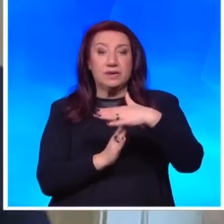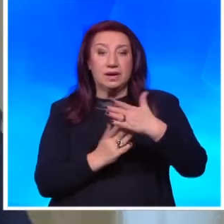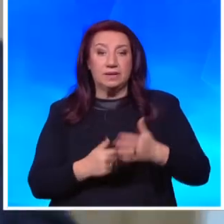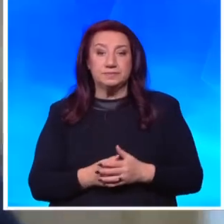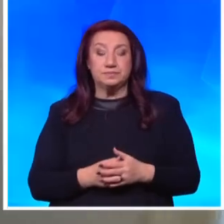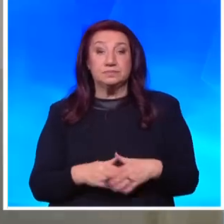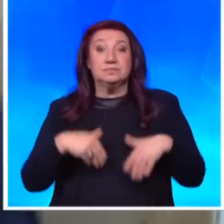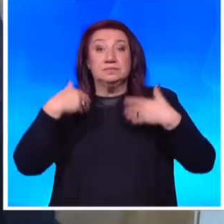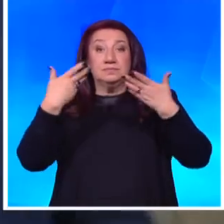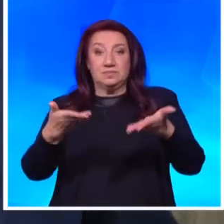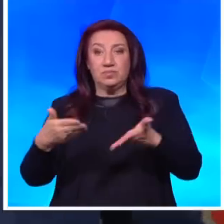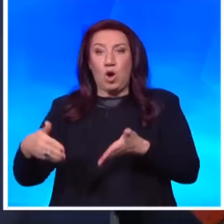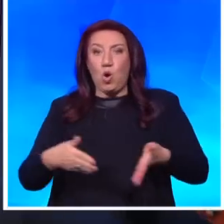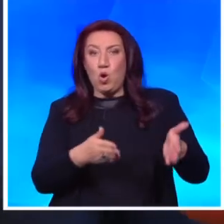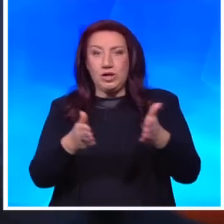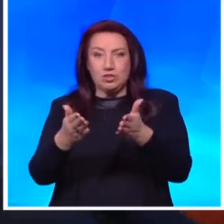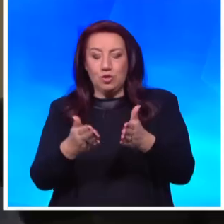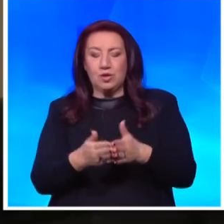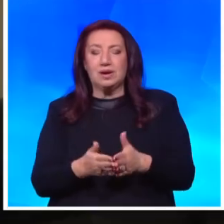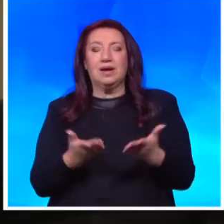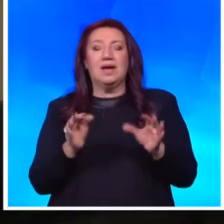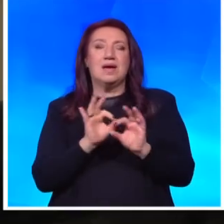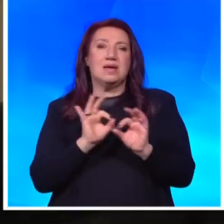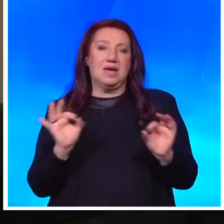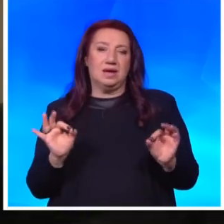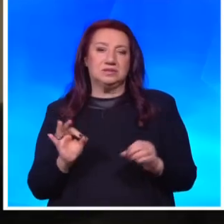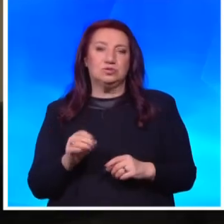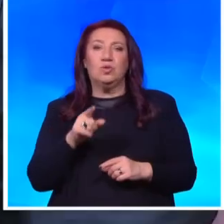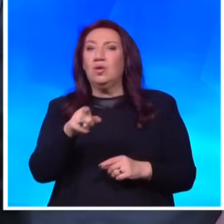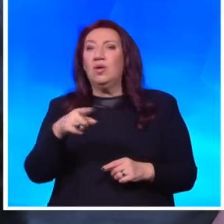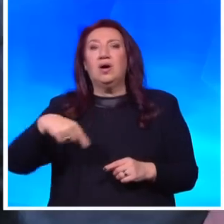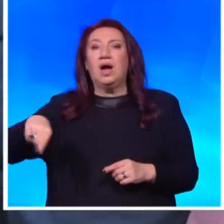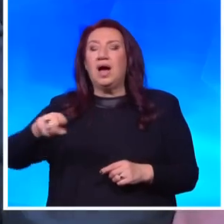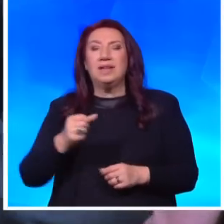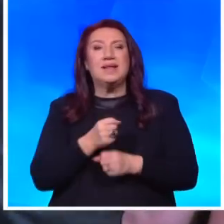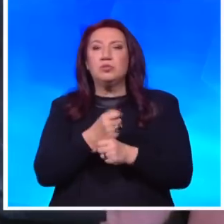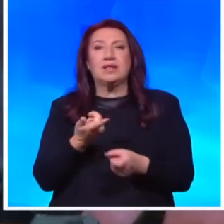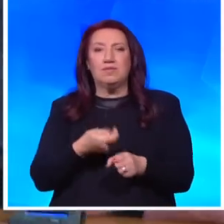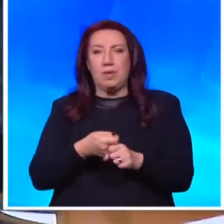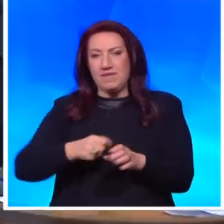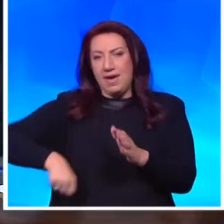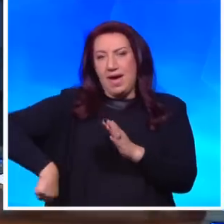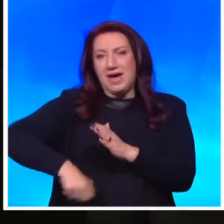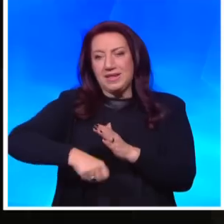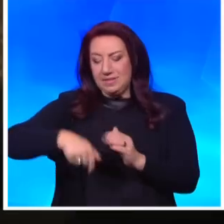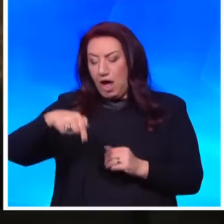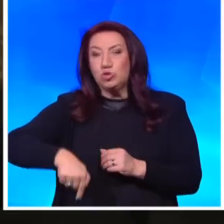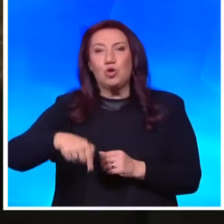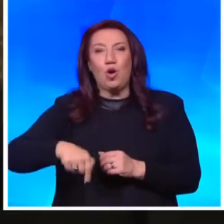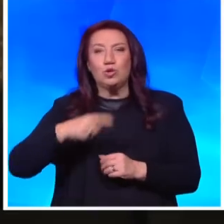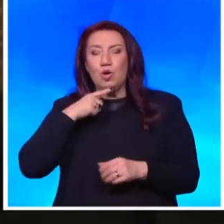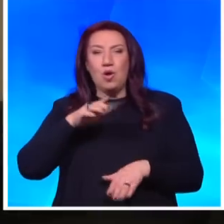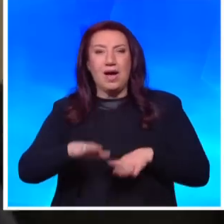В кулоарите стана ясна равносметката. Те най-вече ритат отдолу в краката. Защото не се вижда. Дърпаха